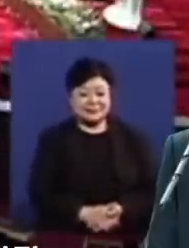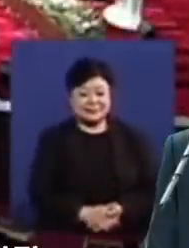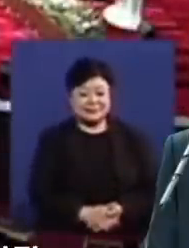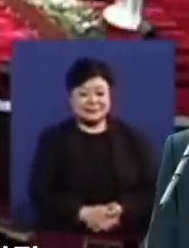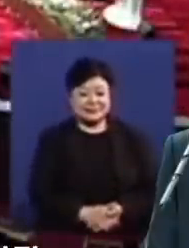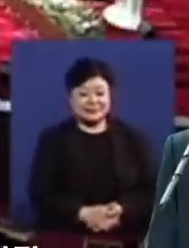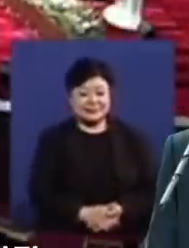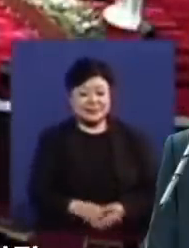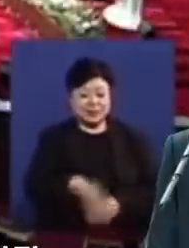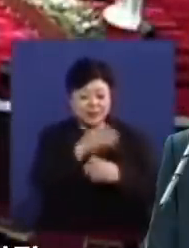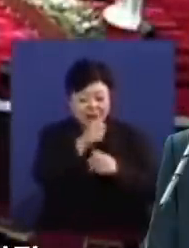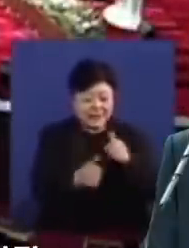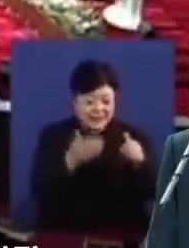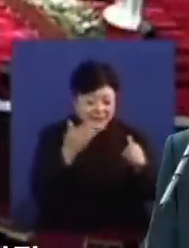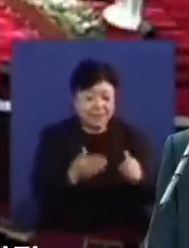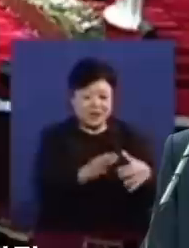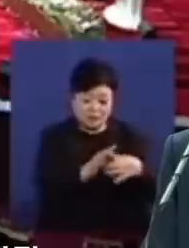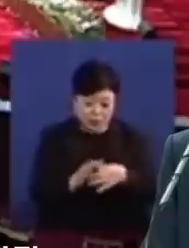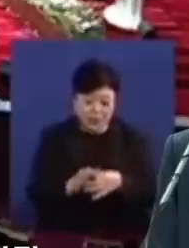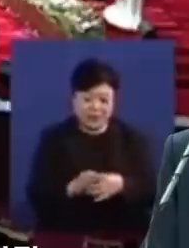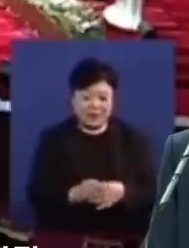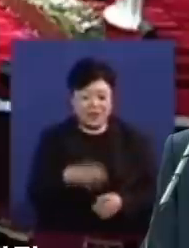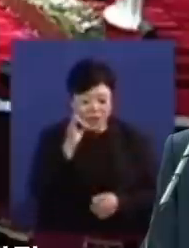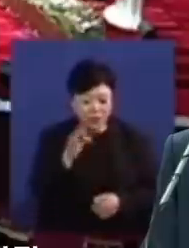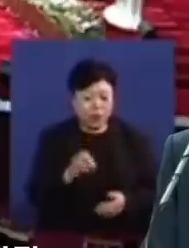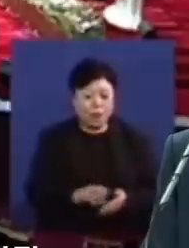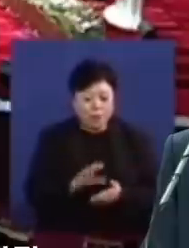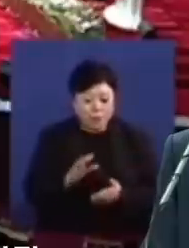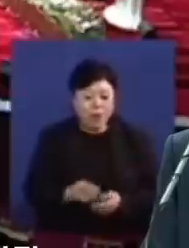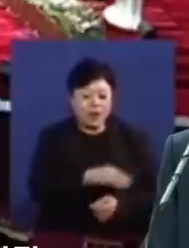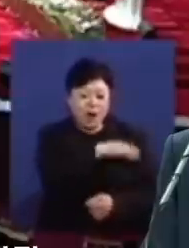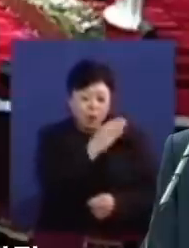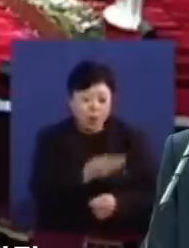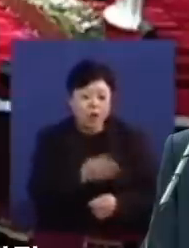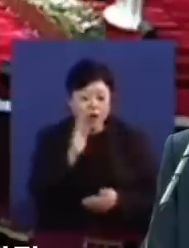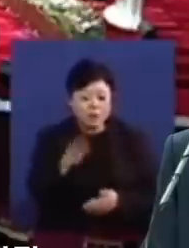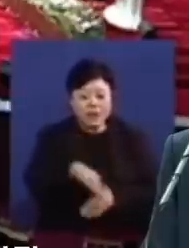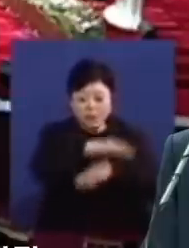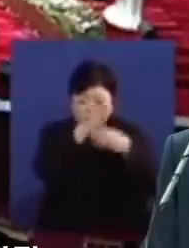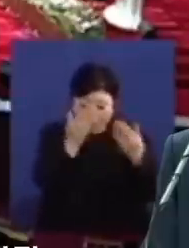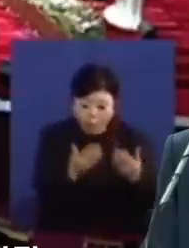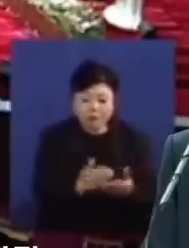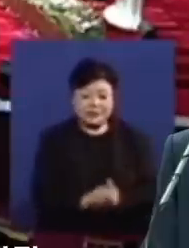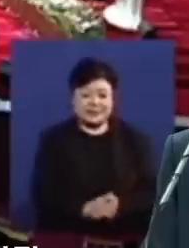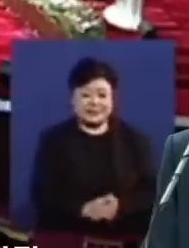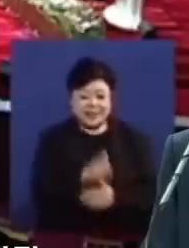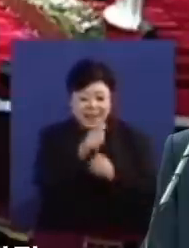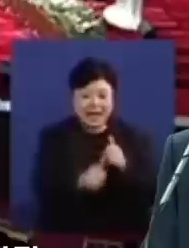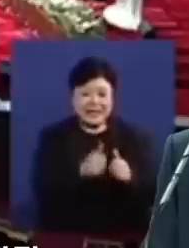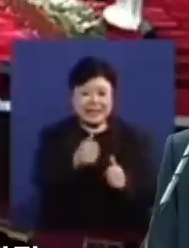우리의 모든 것은 하나님께 속해 있습니다. 돈과 명예와 권력, 미래의 모든 것이 하나님께 다 속해